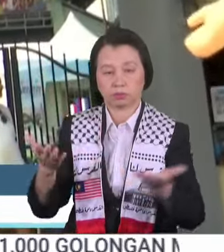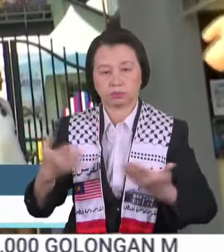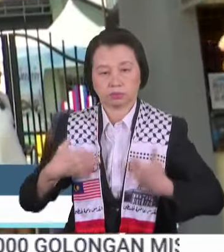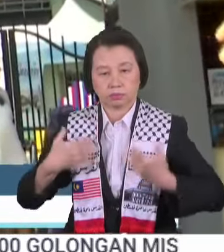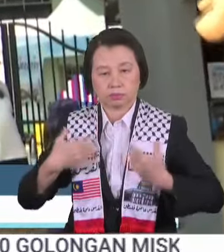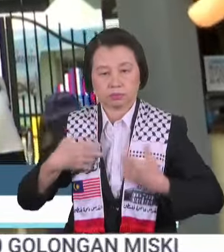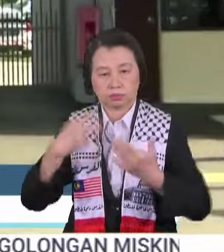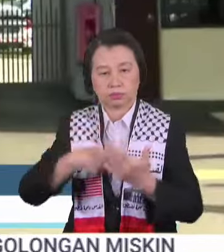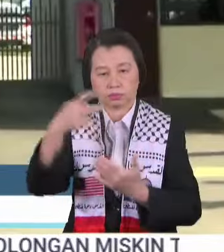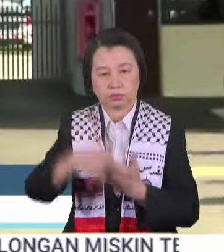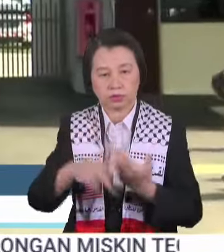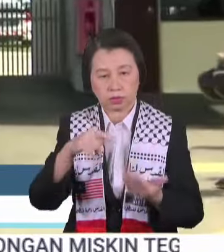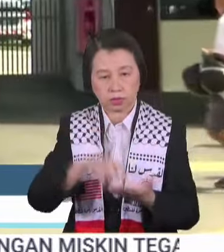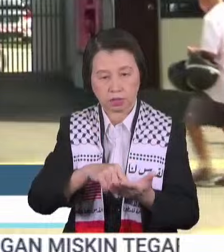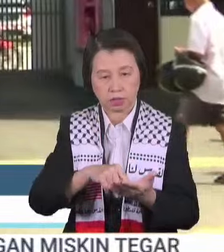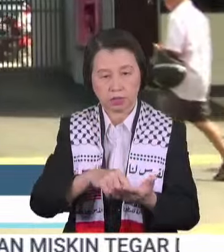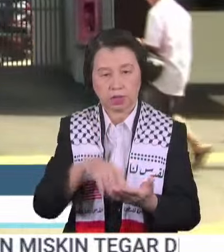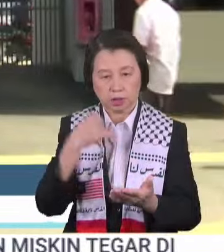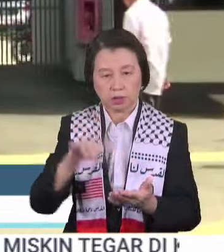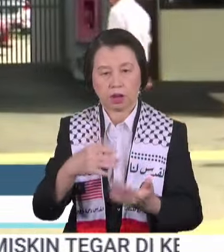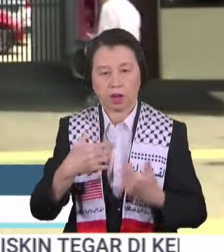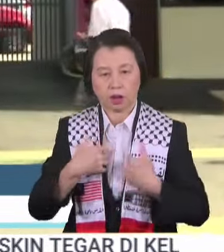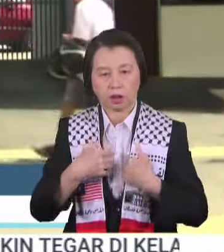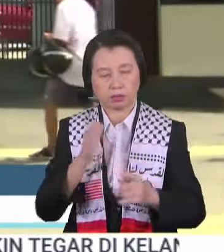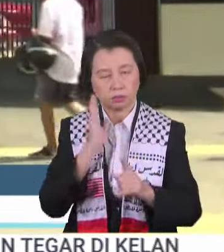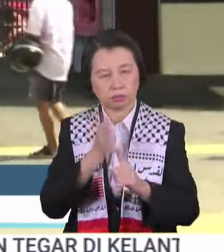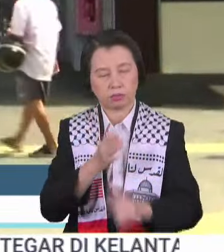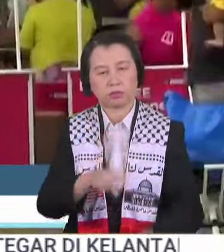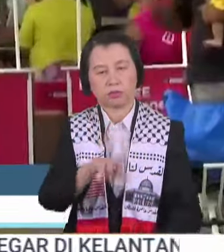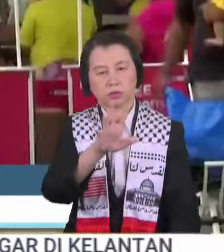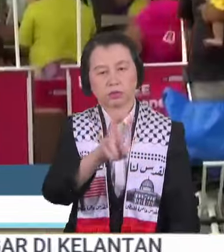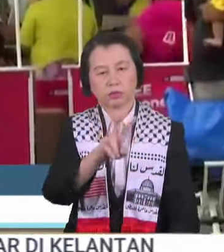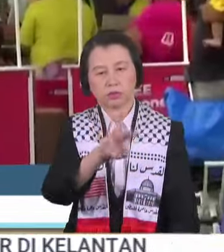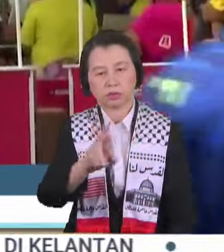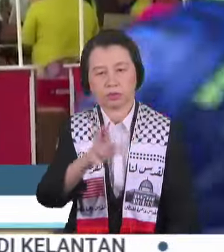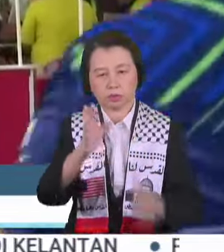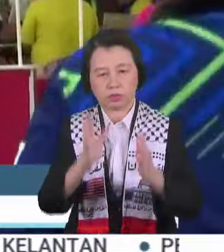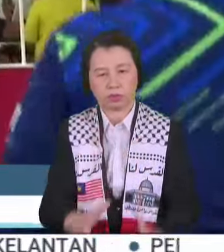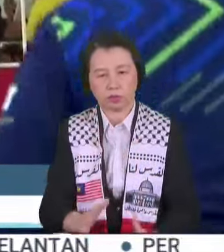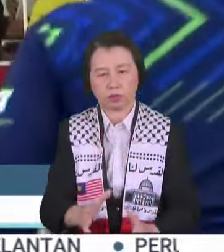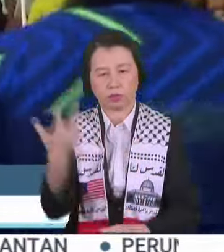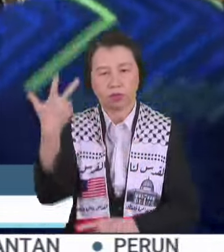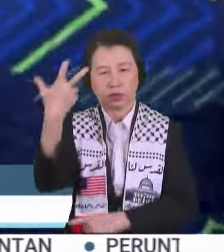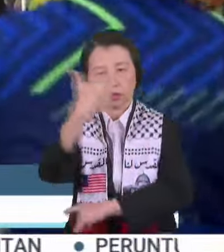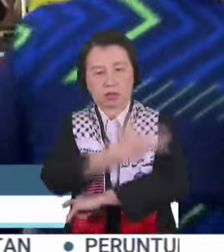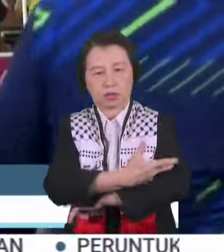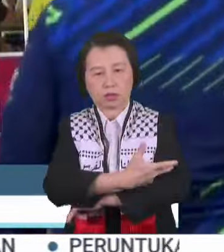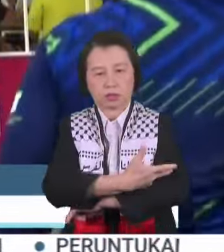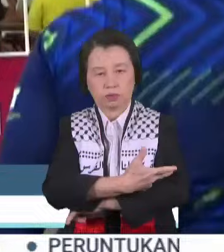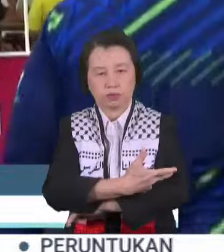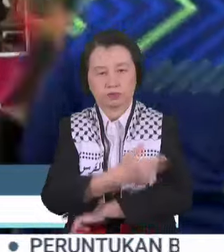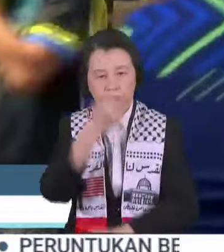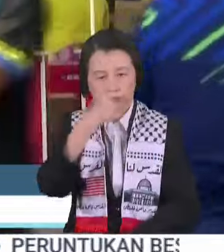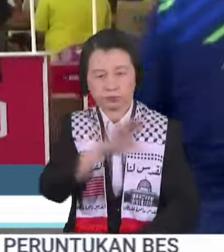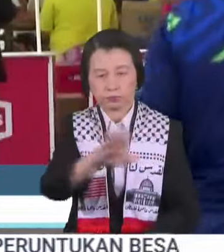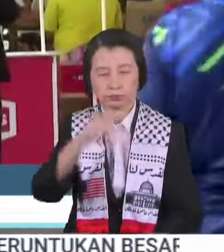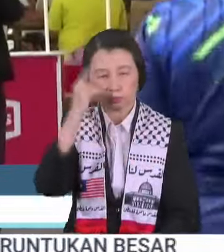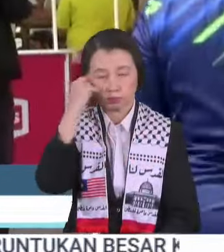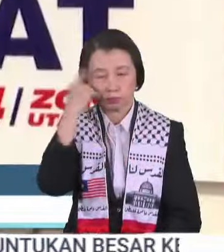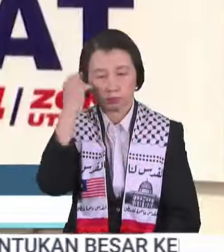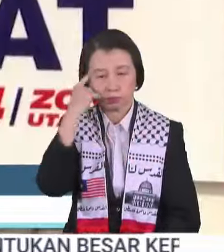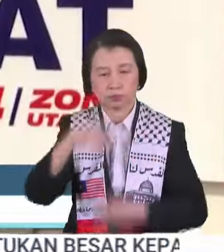kemeriahan program ini, yang mana program ini menyasarkan sebanyak 2,000 pengunjung sepanjang 3 hari pelaksanaannya. Untuk mengetahui